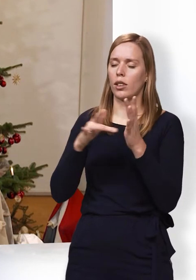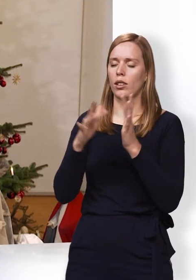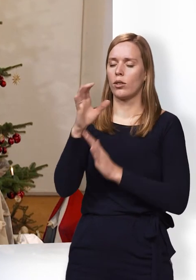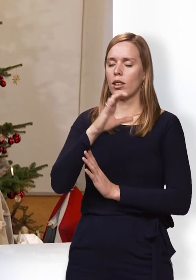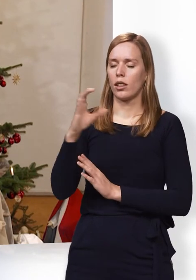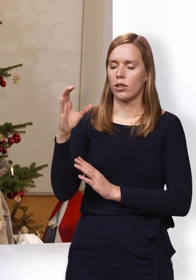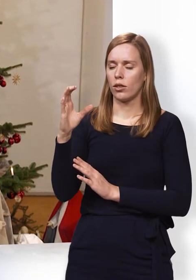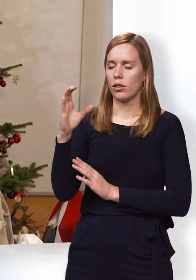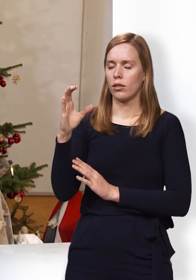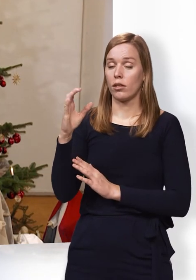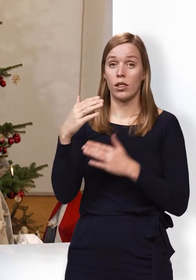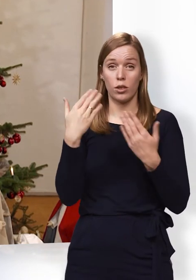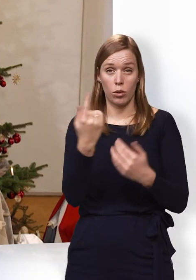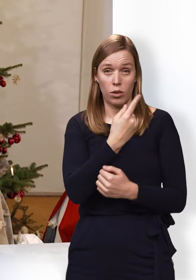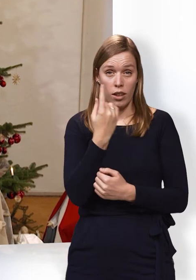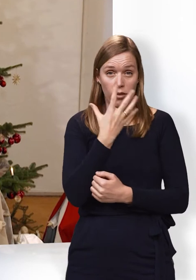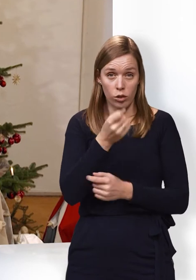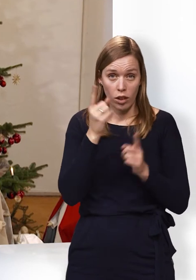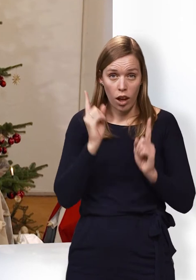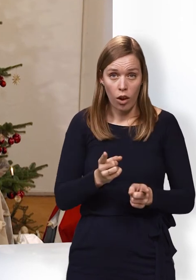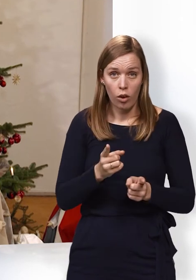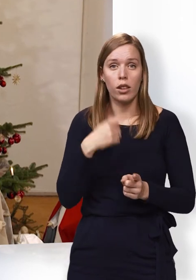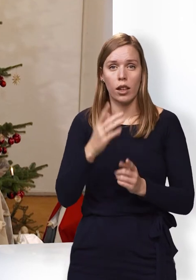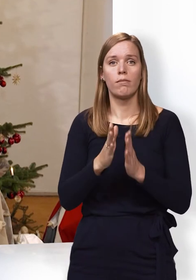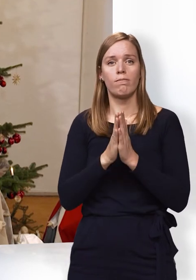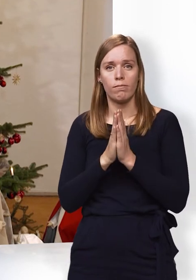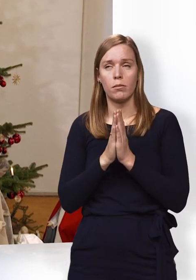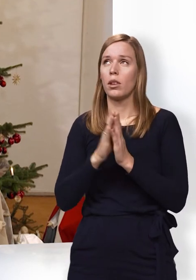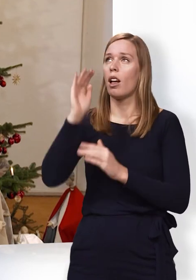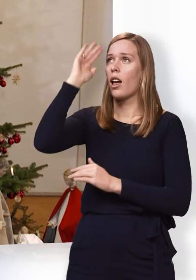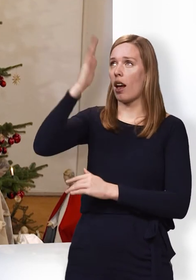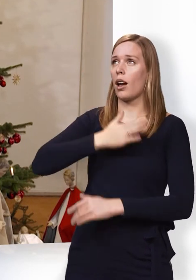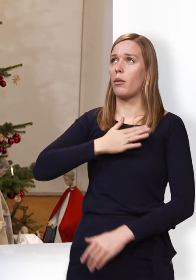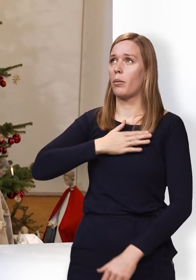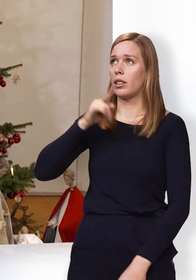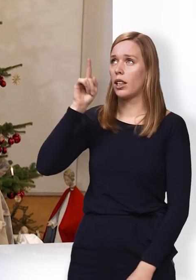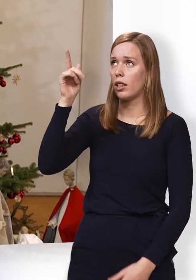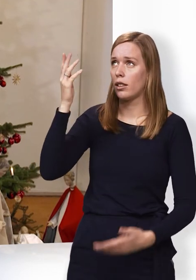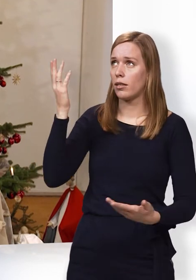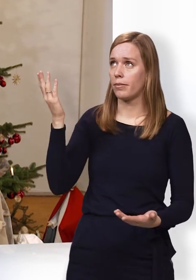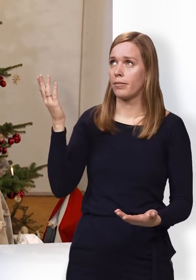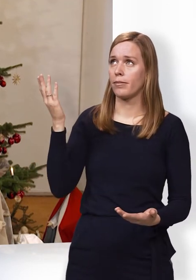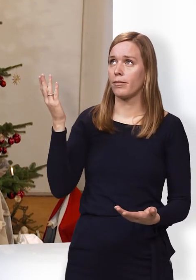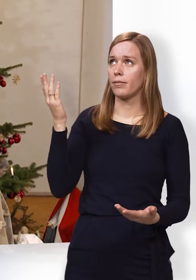Ist dies auch eure Bitte, so sprecht: Herr, erbarme dich.